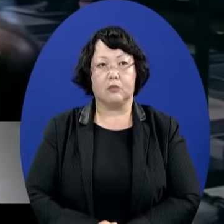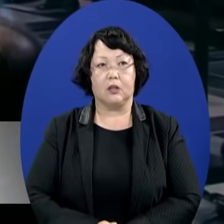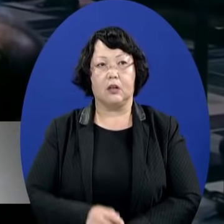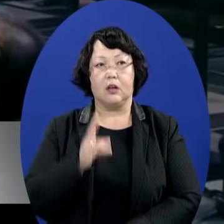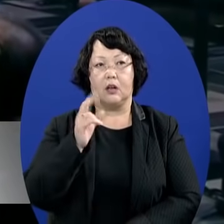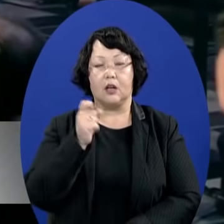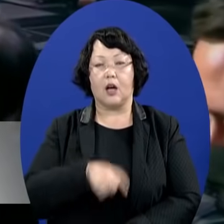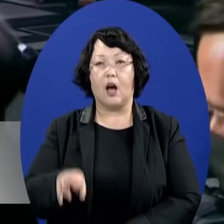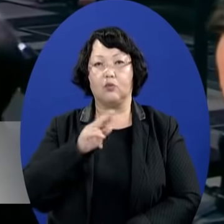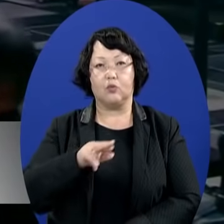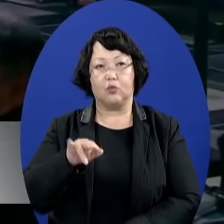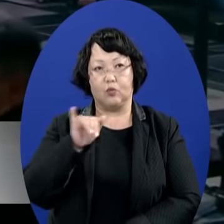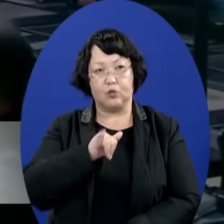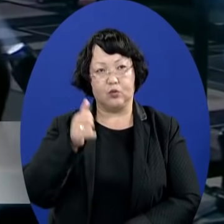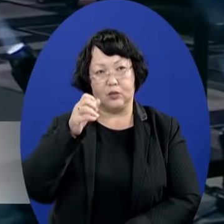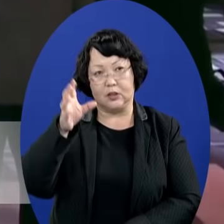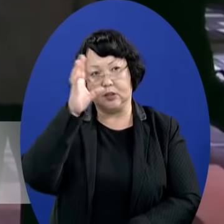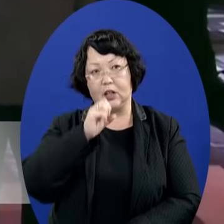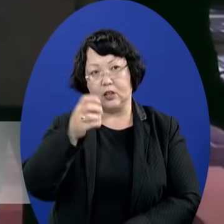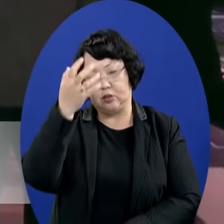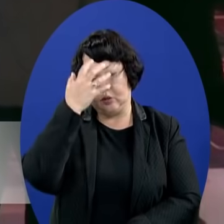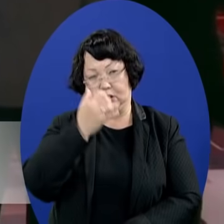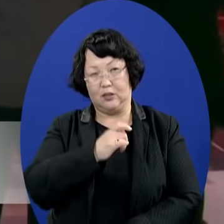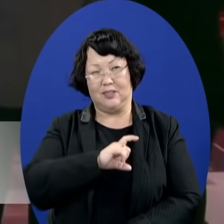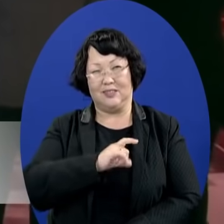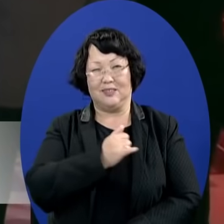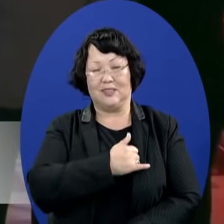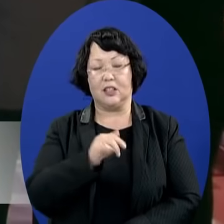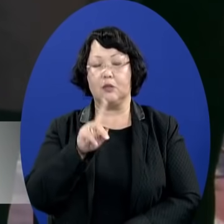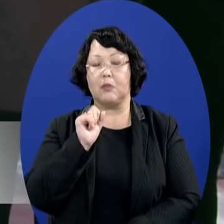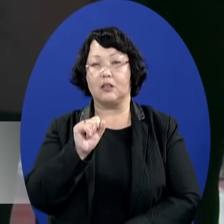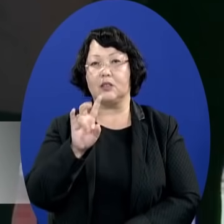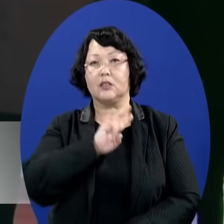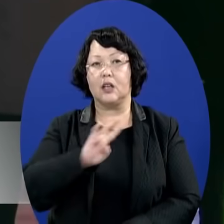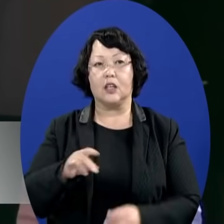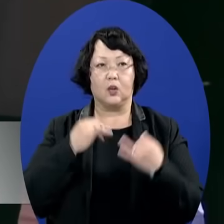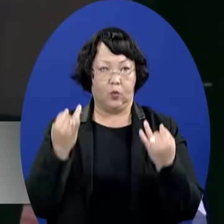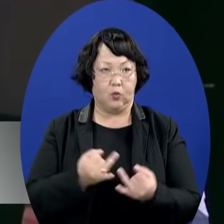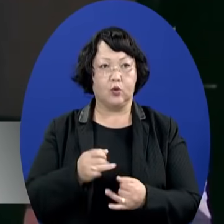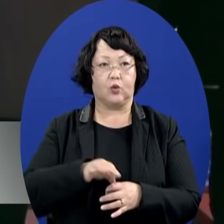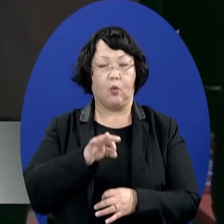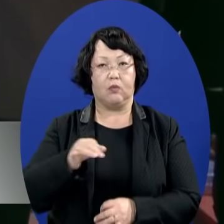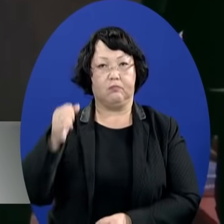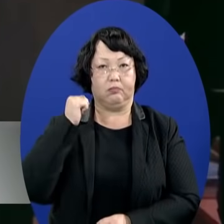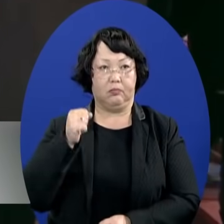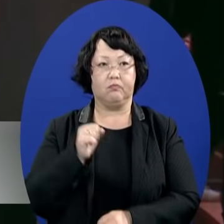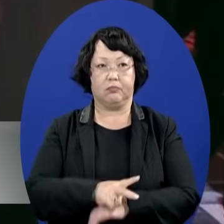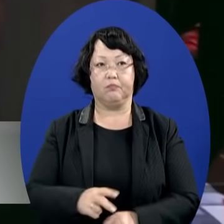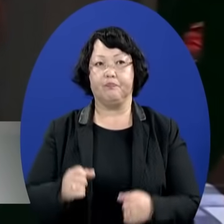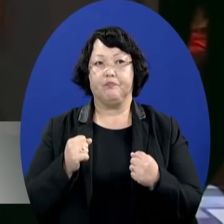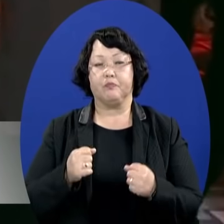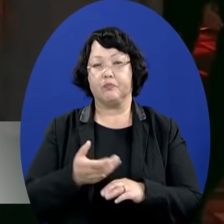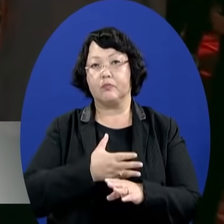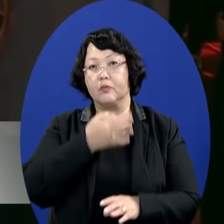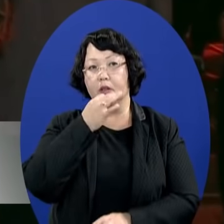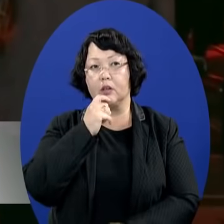Канадын ерөнхий сайд Жастин Трюдогийн тэргүүлдэг эрх баригч Либерал Ардсан нам парламентын ээлжид бус сонгуульд ялалт байгуулж байна. Урчилсан дүнгээр тус